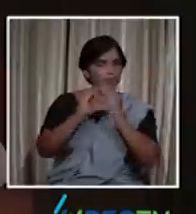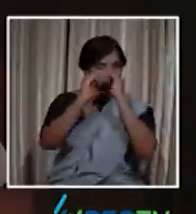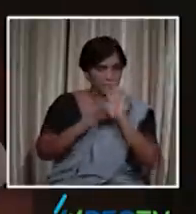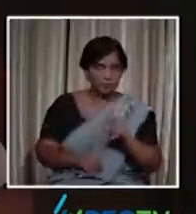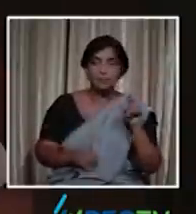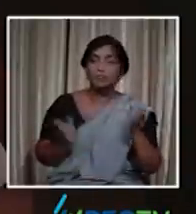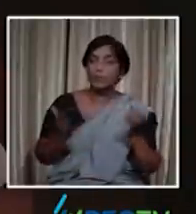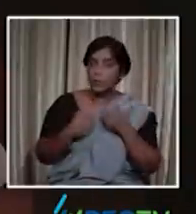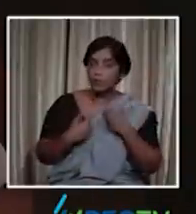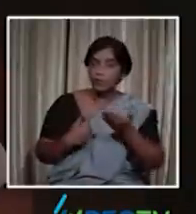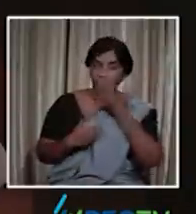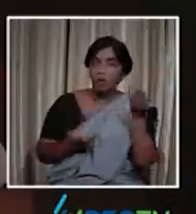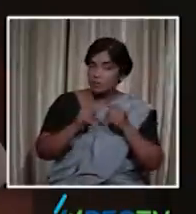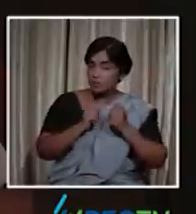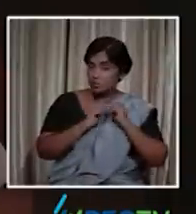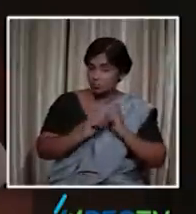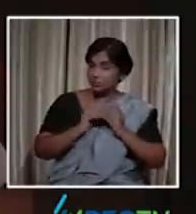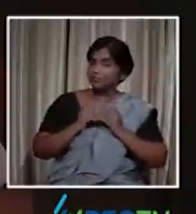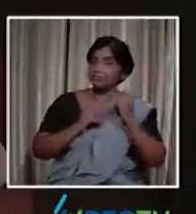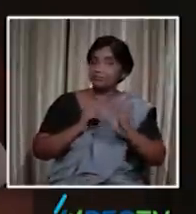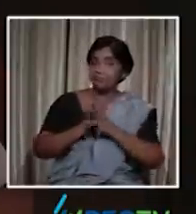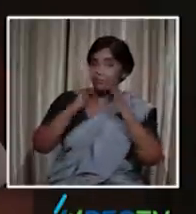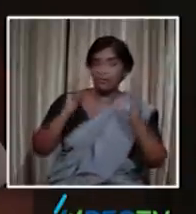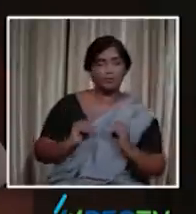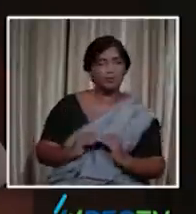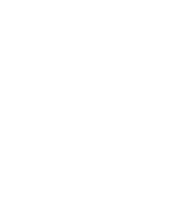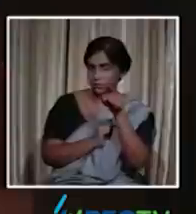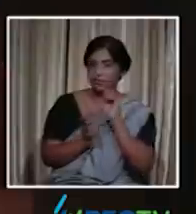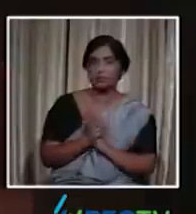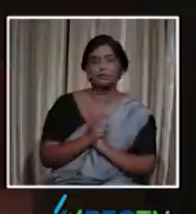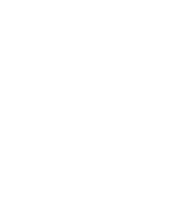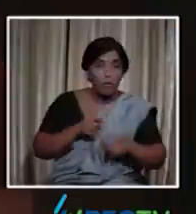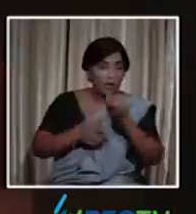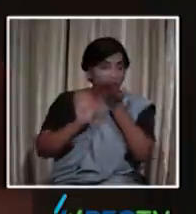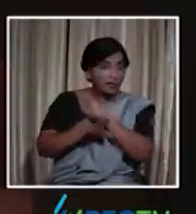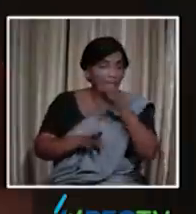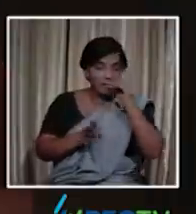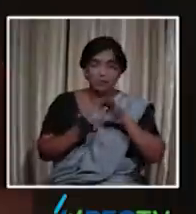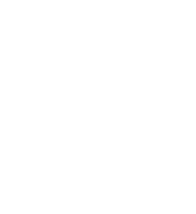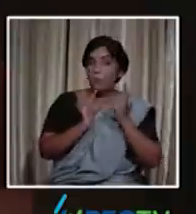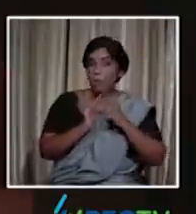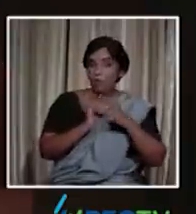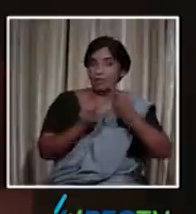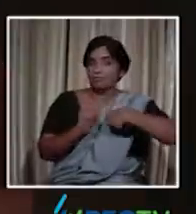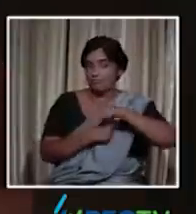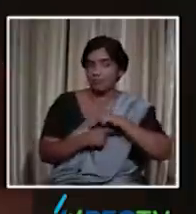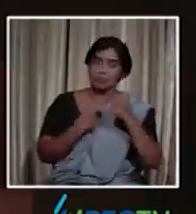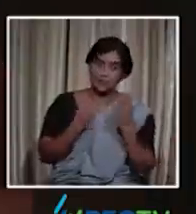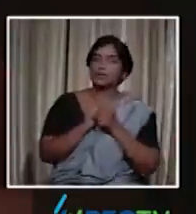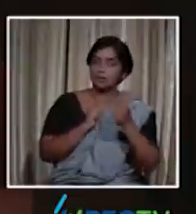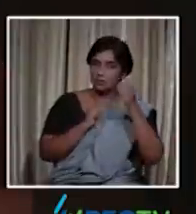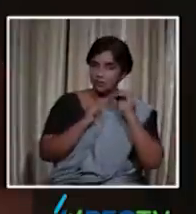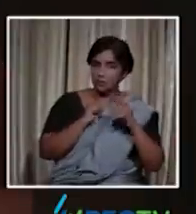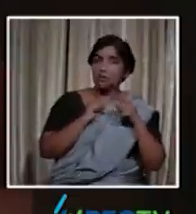තුළින් අපිට පුළුවන් ආපහු පෙර තත්ත්වයට ලොකු ප්‍රගතියක් ලබා ගන්න තත්ත්වයකට යන්න. කරුණා කරලා ඉන්ටරස්ට් වේව් එක වහම ක්‍රියාත්මක